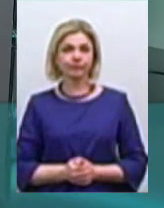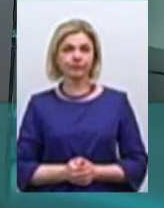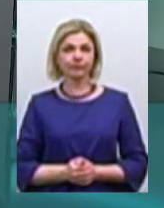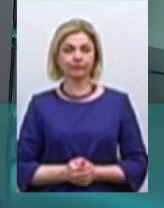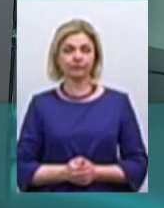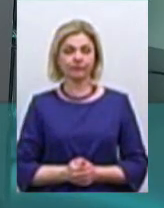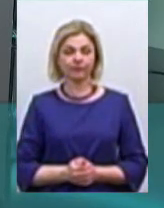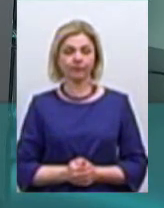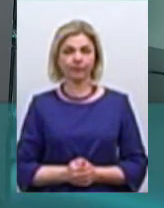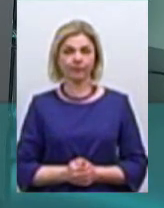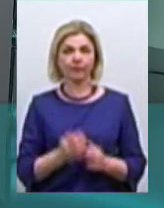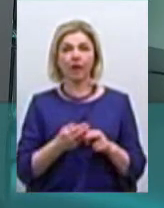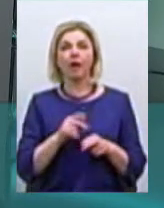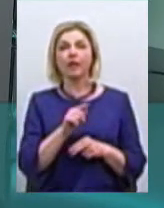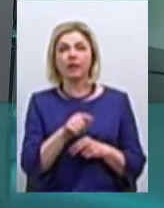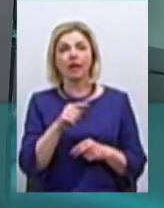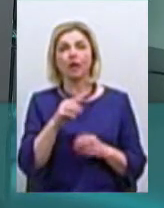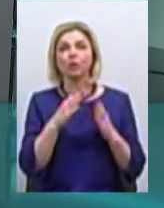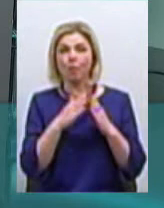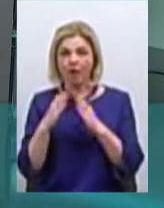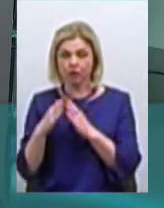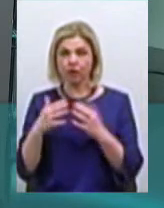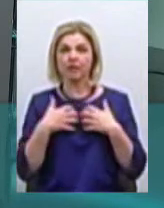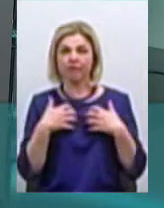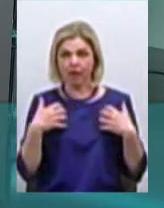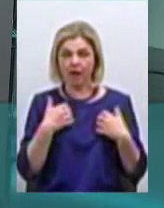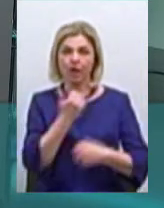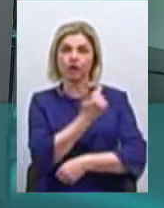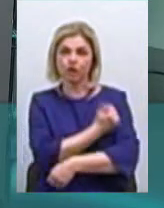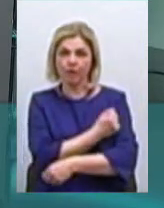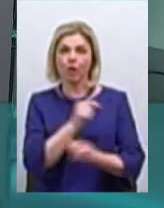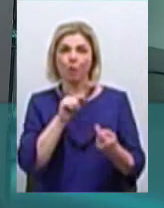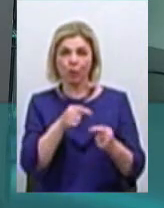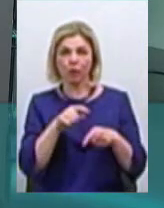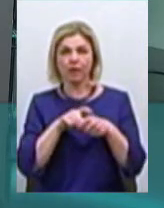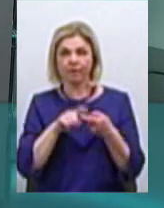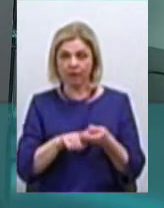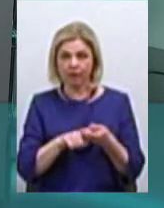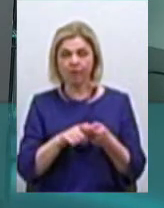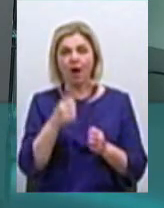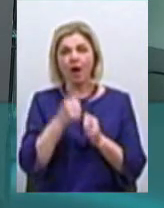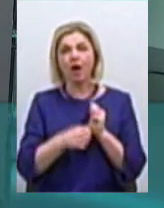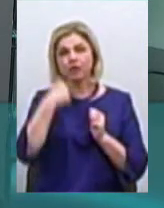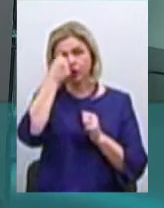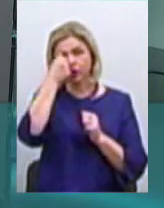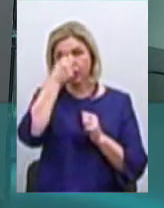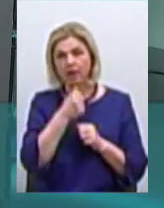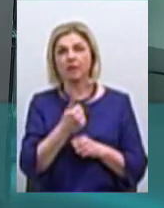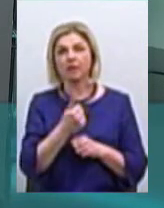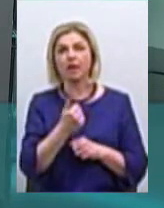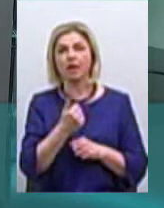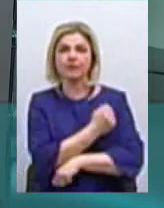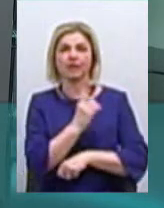Крім цього, це диких, це домашніх тварин ми щеплюємо проти сказу. Щорічно у нас проходять